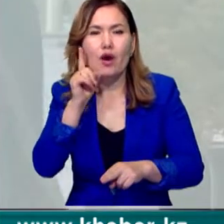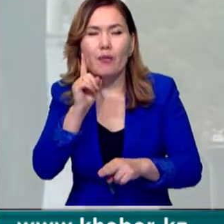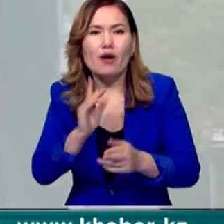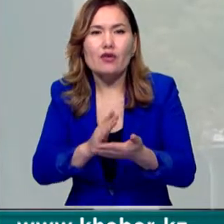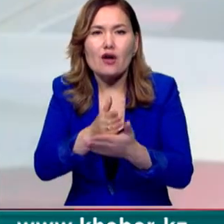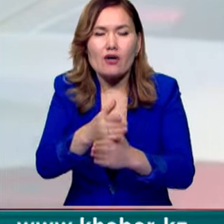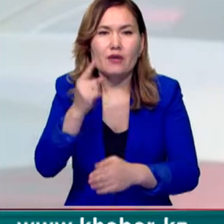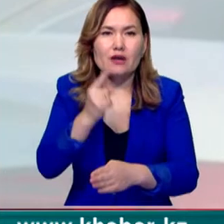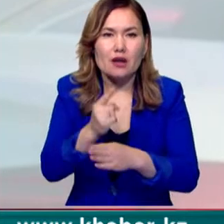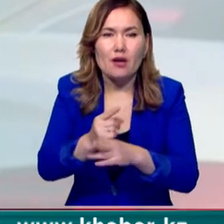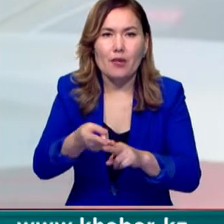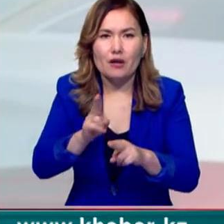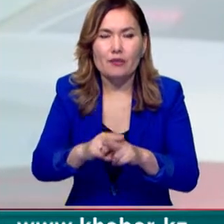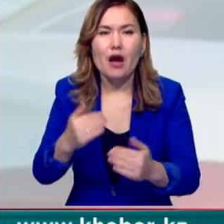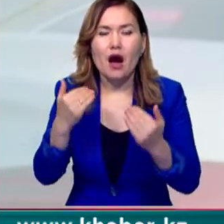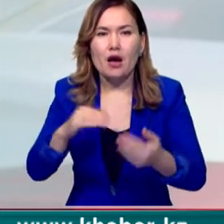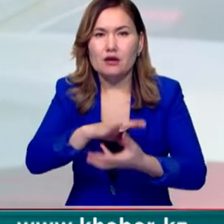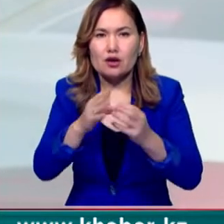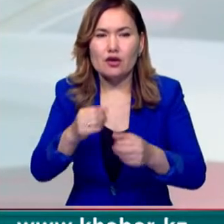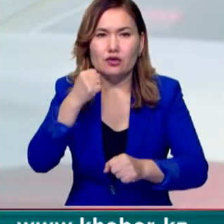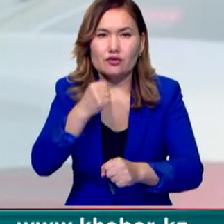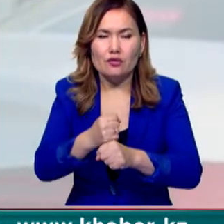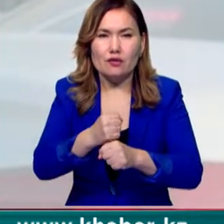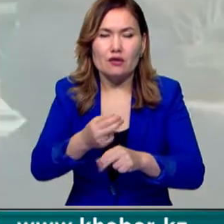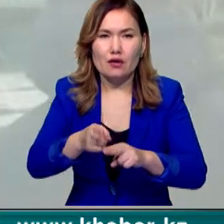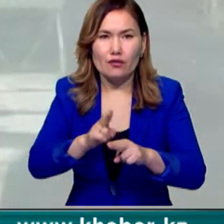алмайды. Шектеудің транзиттік жолаушыларға қатысы жоқ.